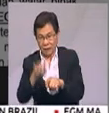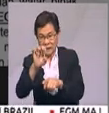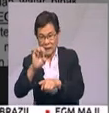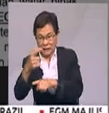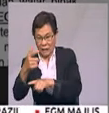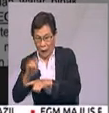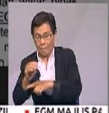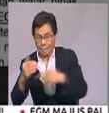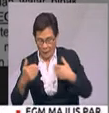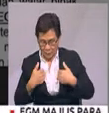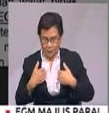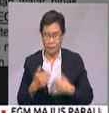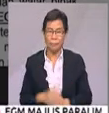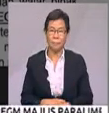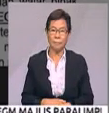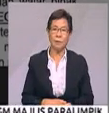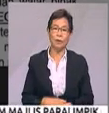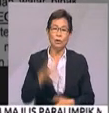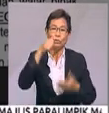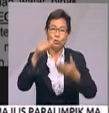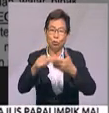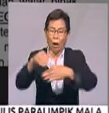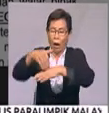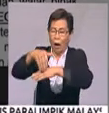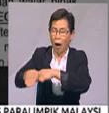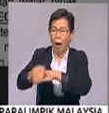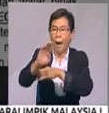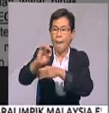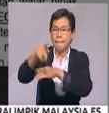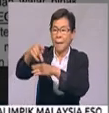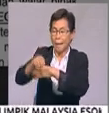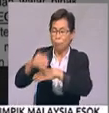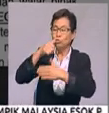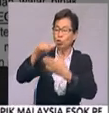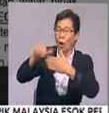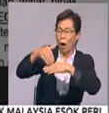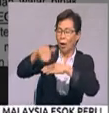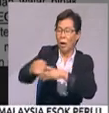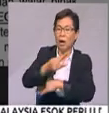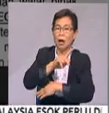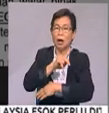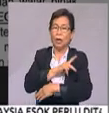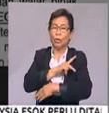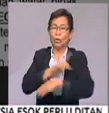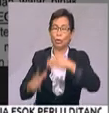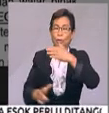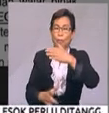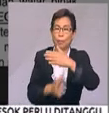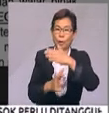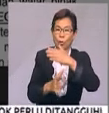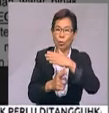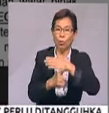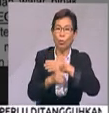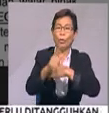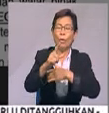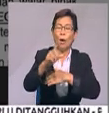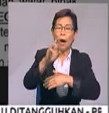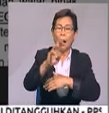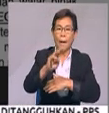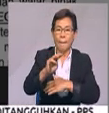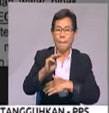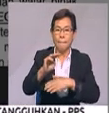EGM diadakan. Menerusi surat yang dihantar ke MPM, Ketua Pendolong Pesuruhjaya Sukan Asmadi Muhammad